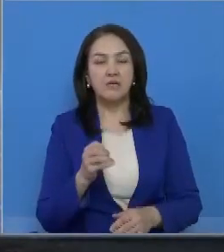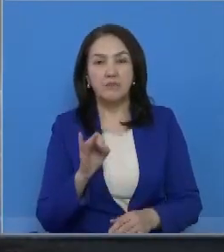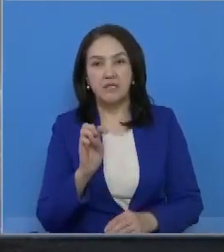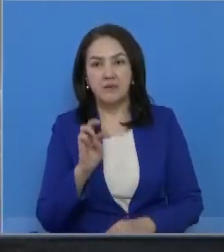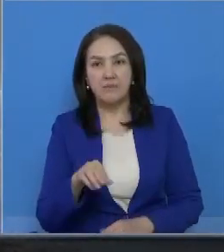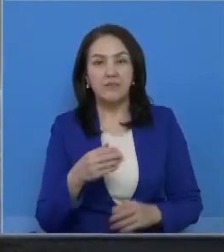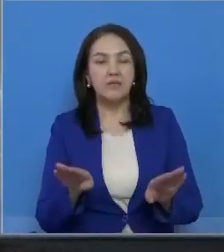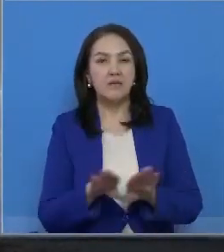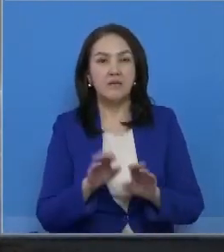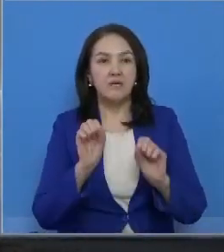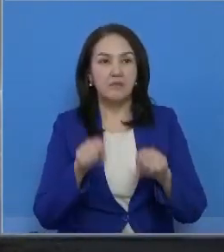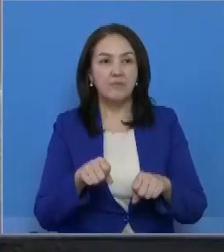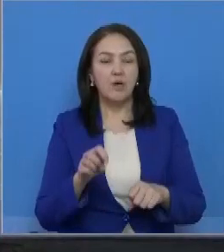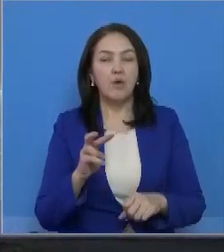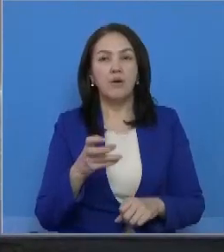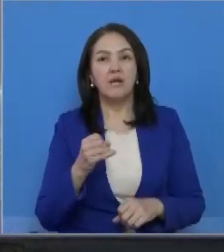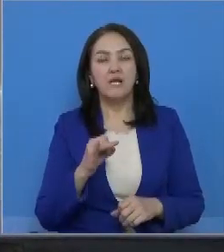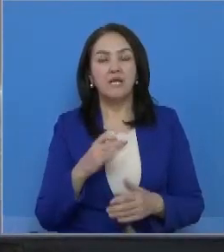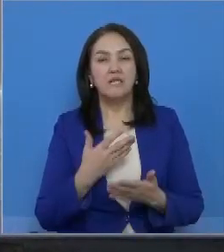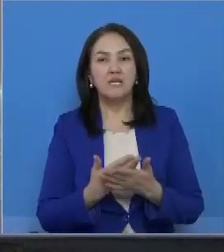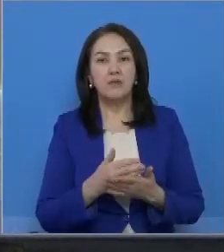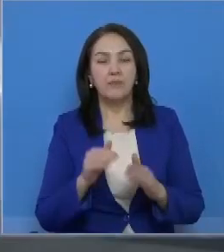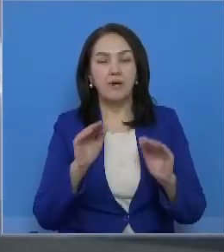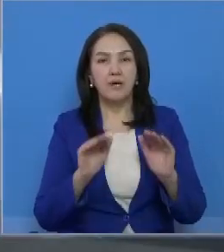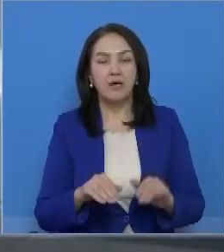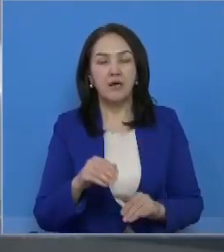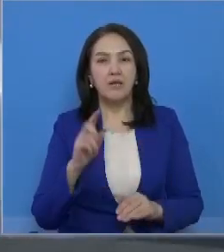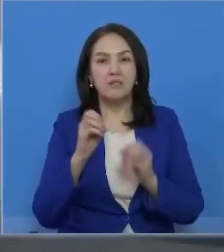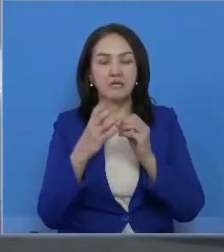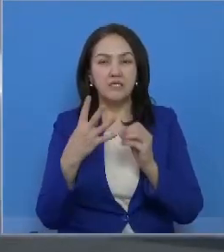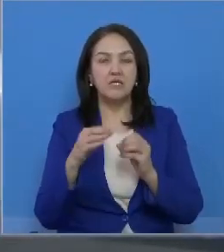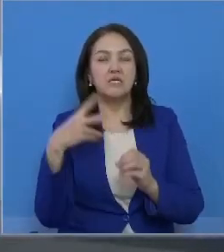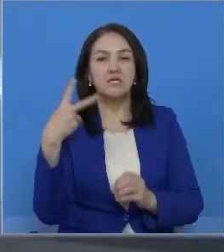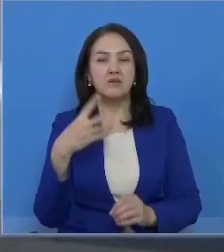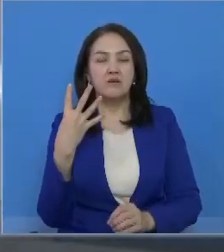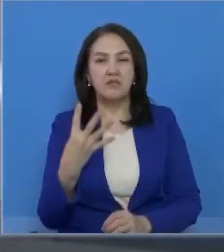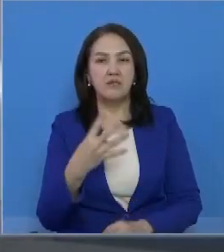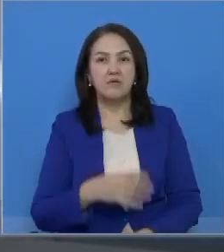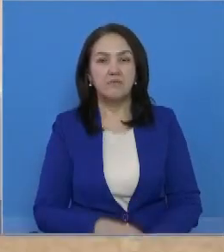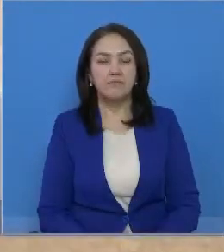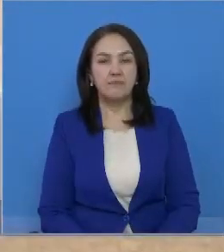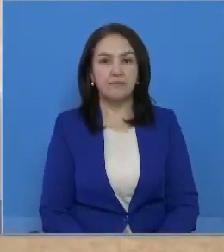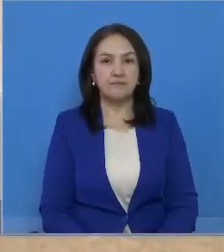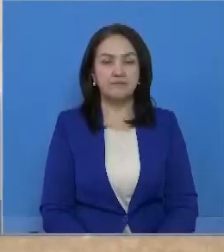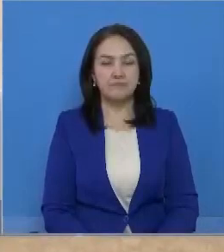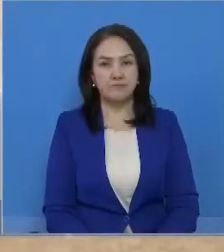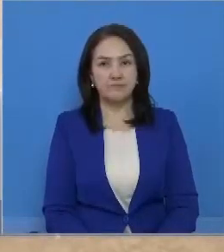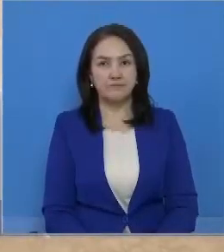департамент Также можно обратиться в колл-центр антикора по короткому номеру 14-24 канал